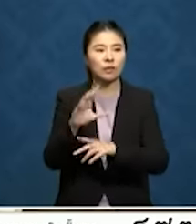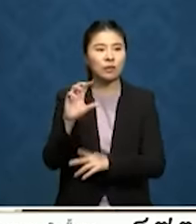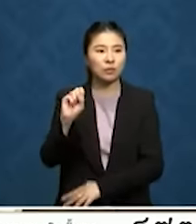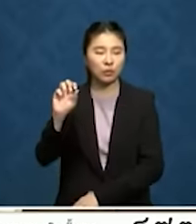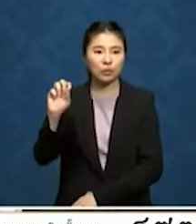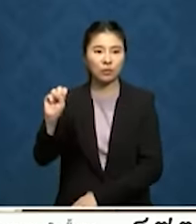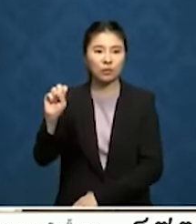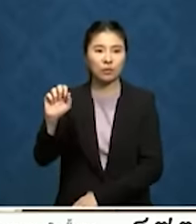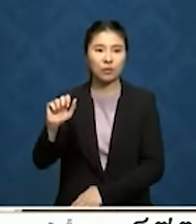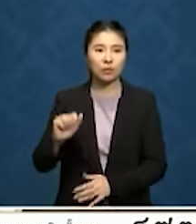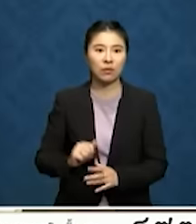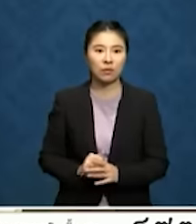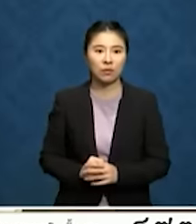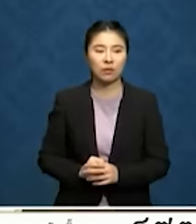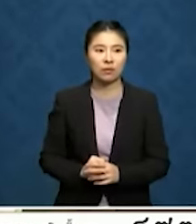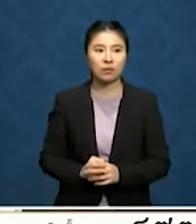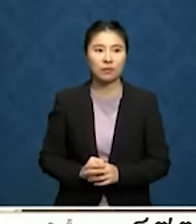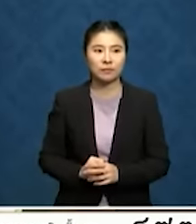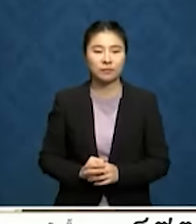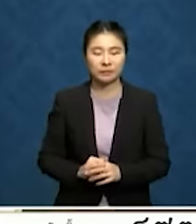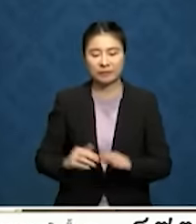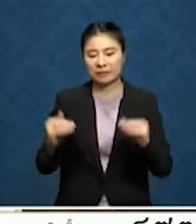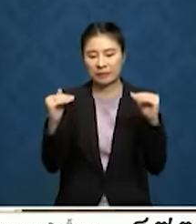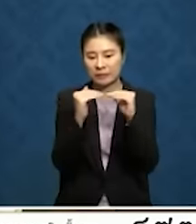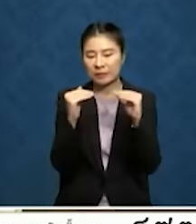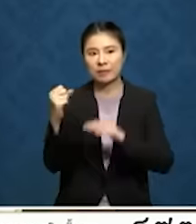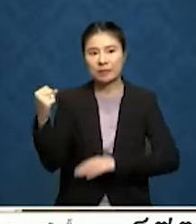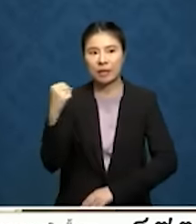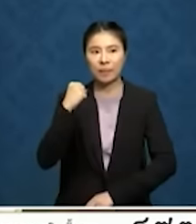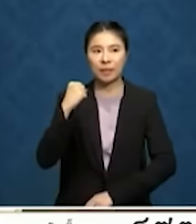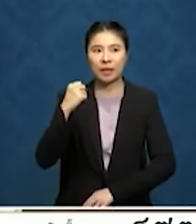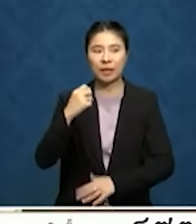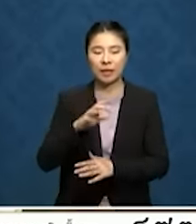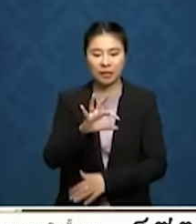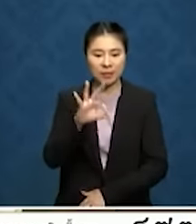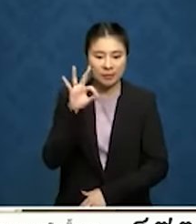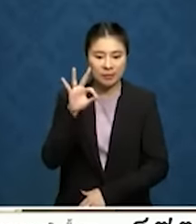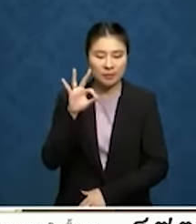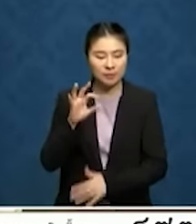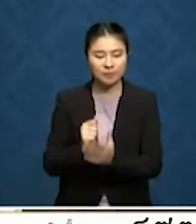อันทรงเกียรติของเราจะมีสิทธิอำนาจในการเลือกนายกรัฐมน